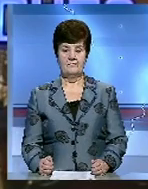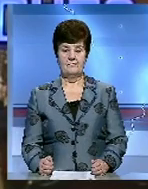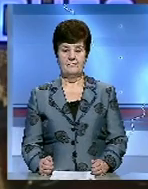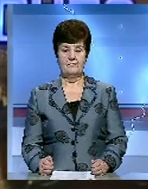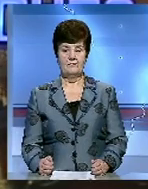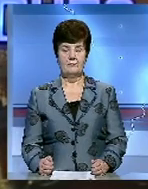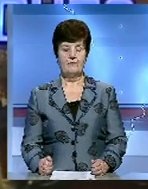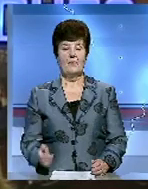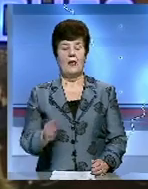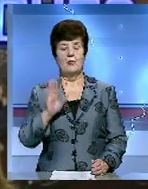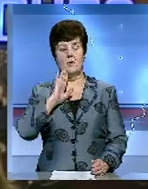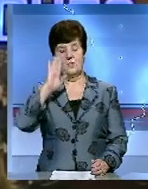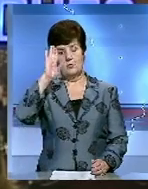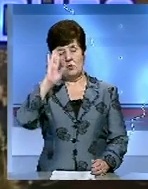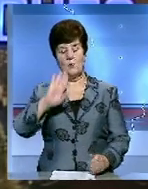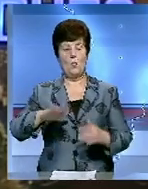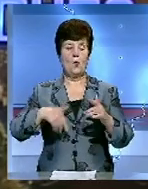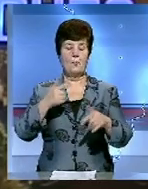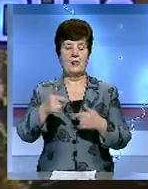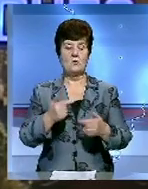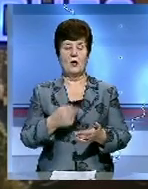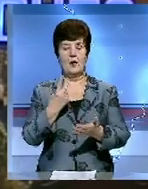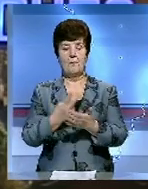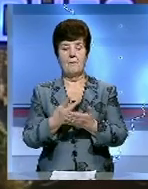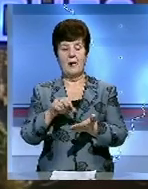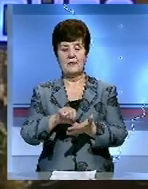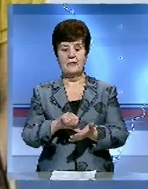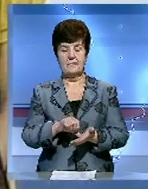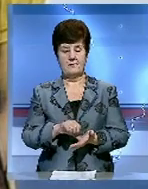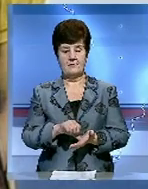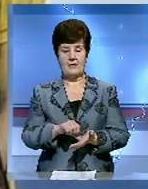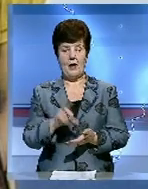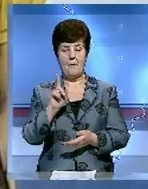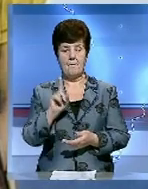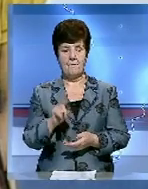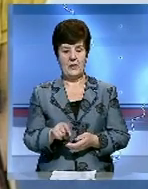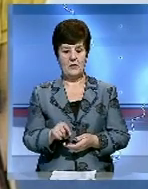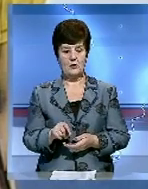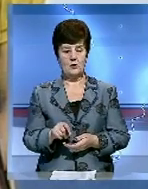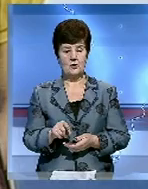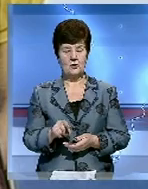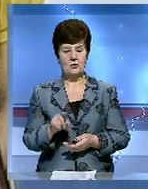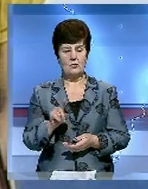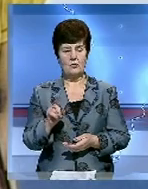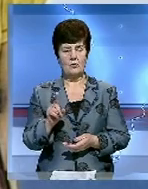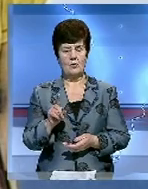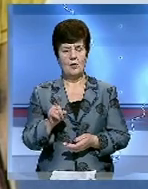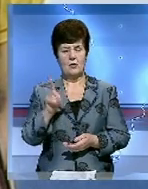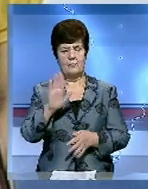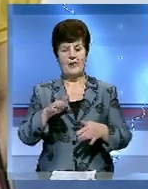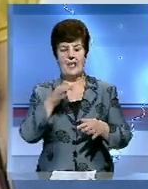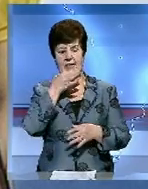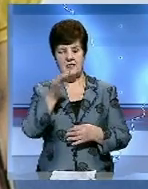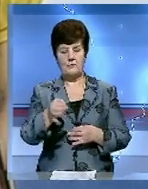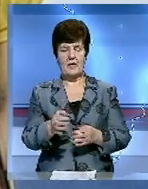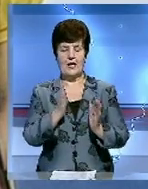Doamnelor și domnilor, următorul premian s-a remarcat prin lupta pentru activismul civic, pentru libertatea de exprimare, pentru respectarea drepturilor